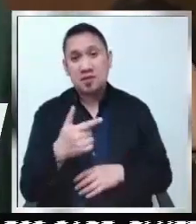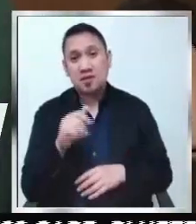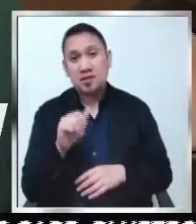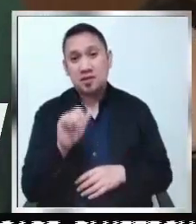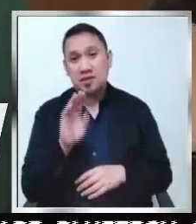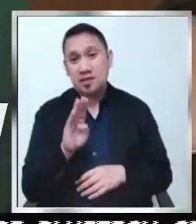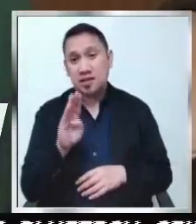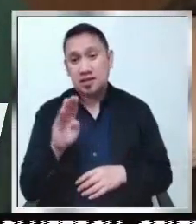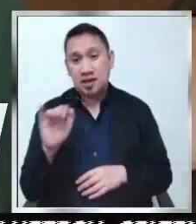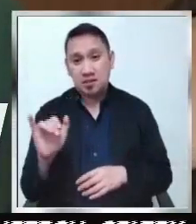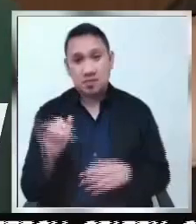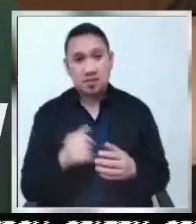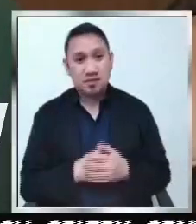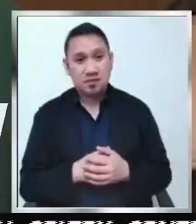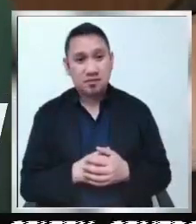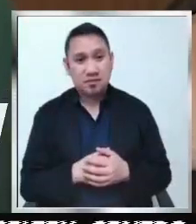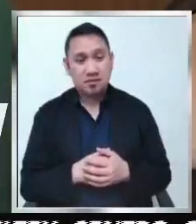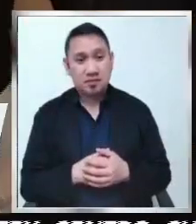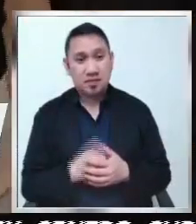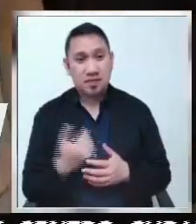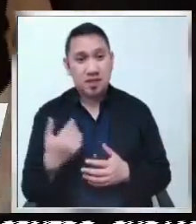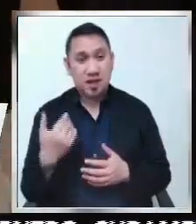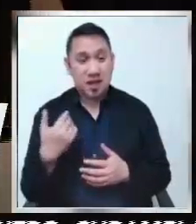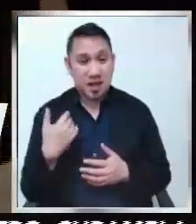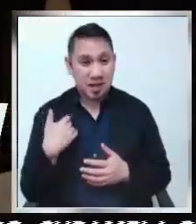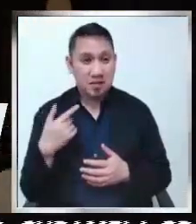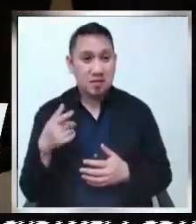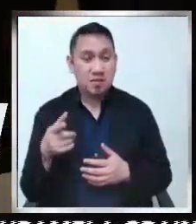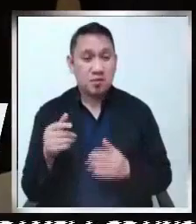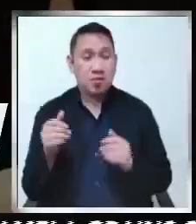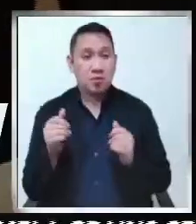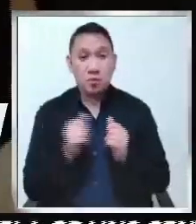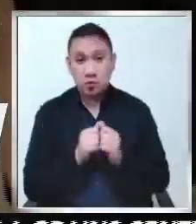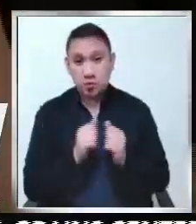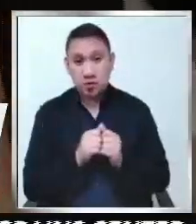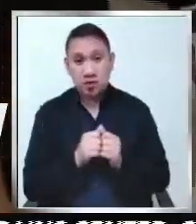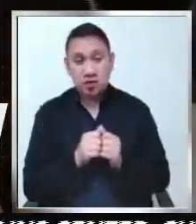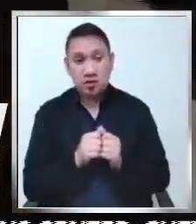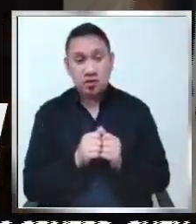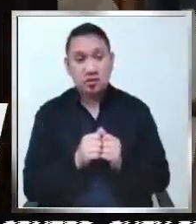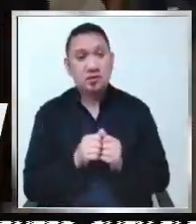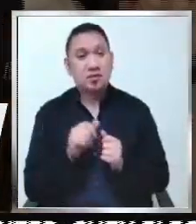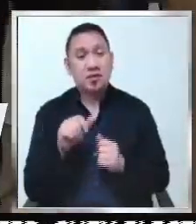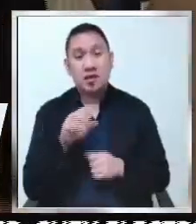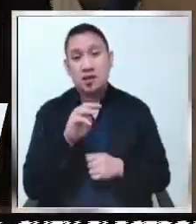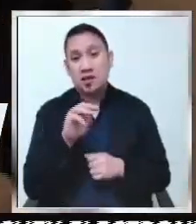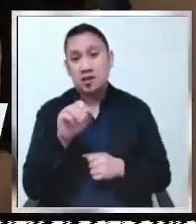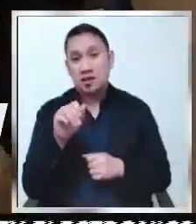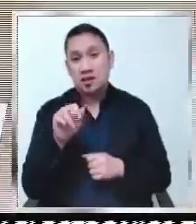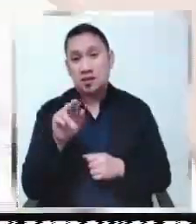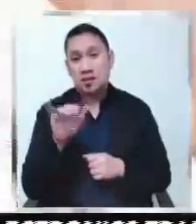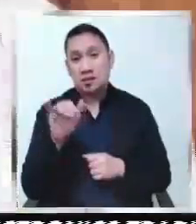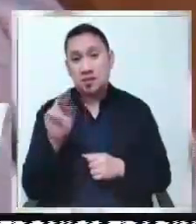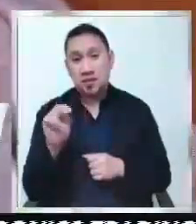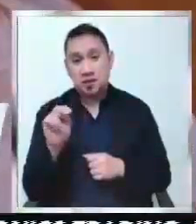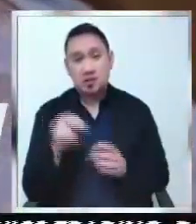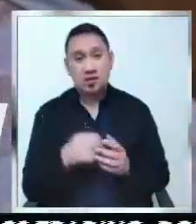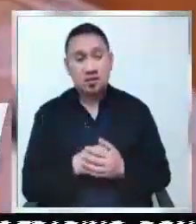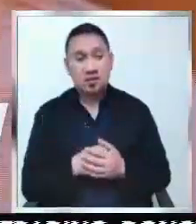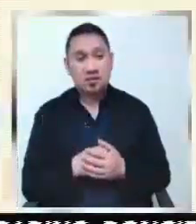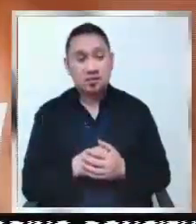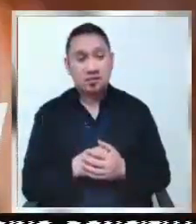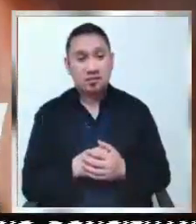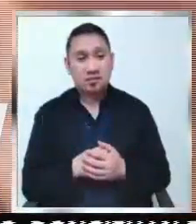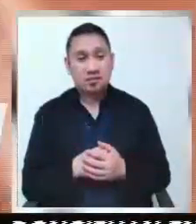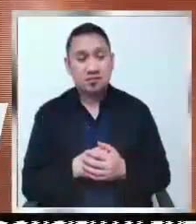sa upcoming series nila ni Kapuso primetime queen Marian Rivera na Against All Odds, naghahanda